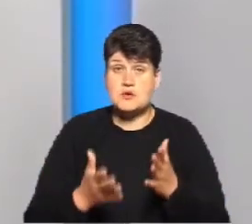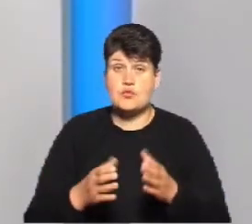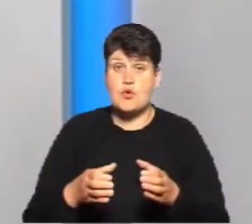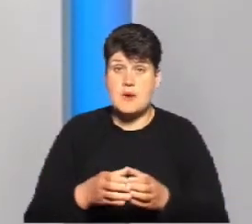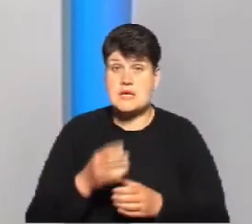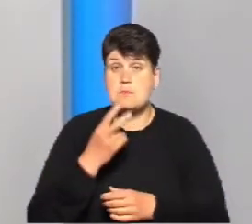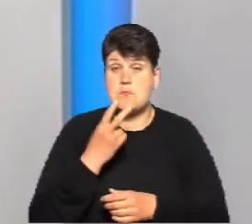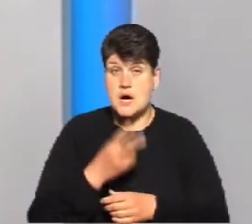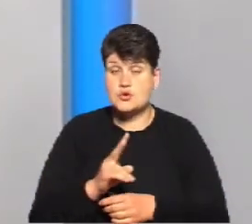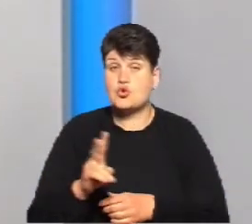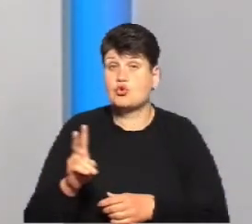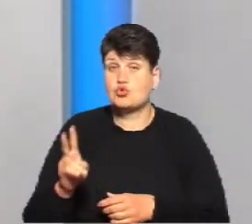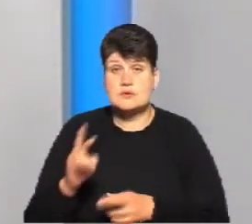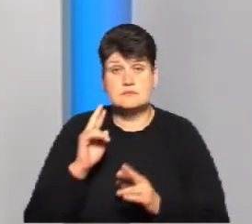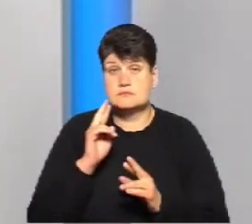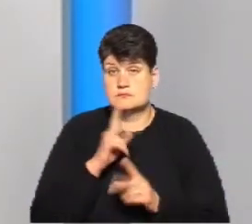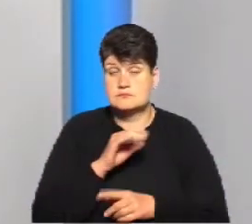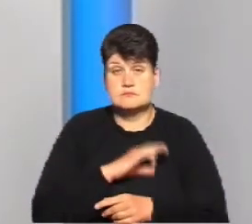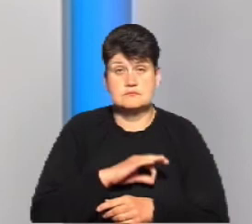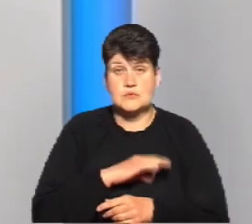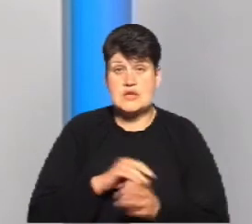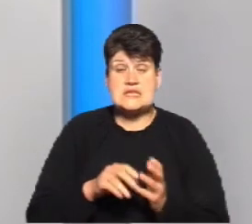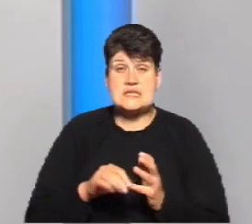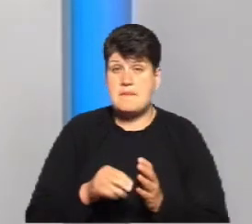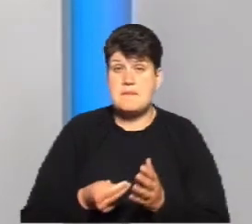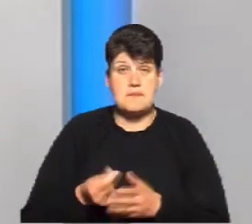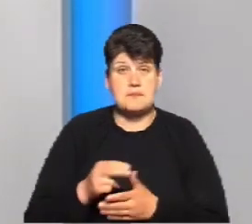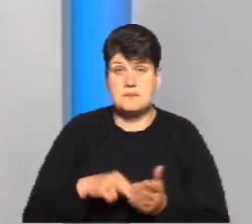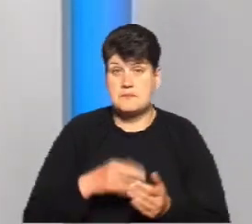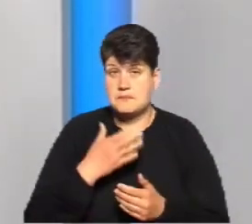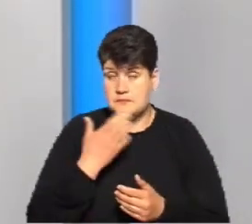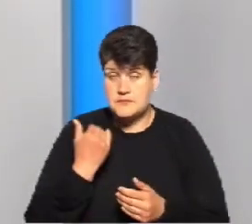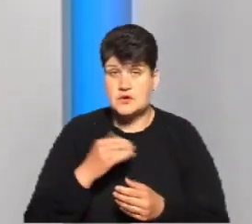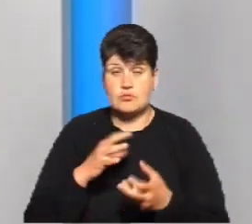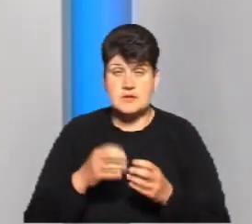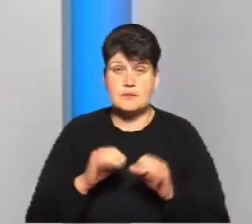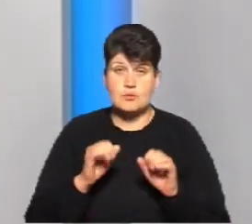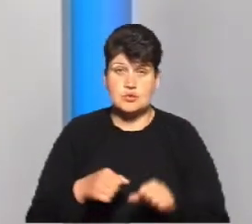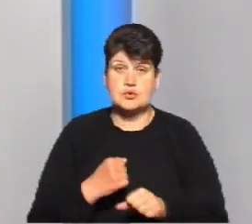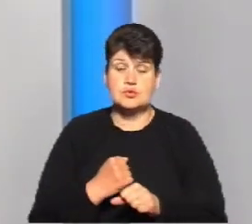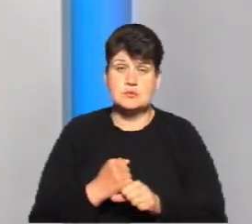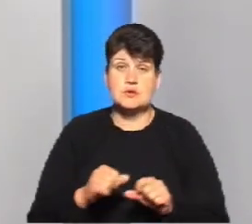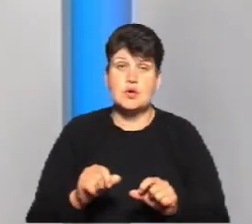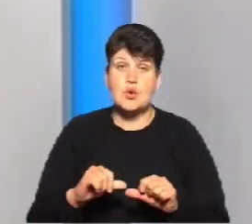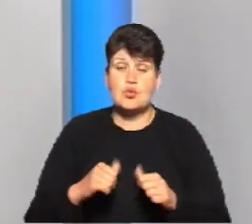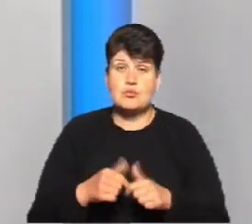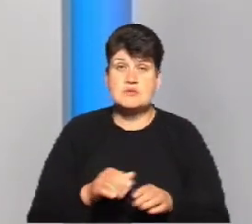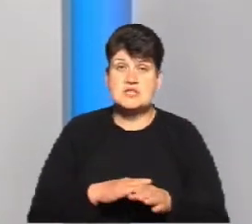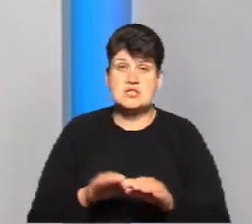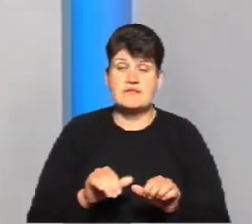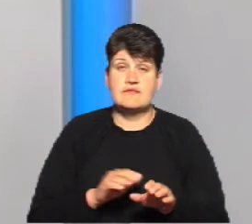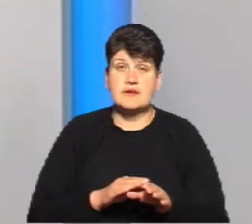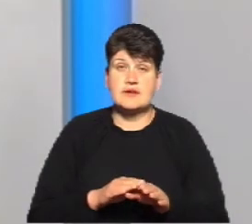хтось недобросовісно використовує землю, не сплачує податки, то в принципі можна створити комісію рішенням виконкому і прийняти